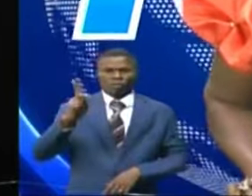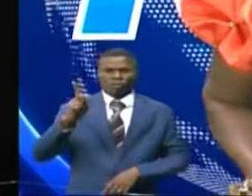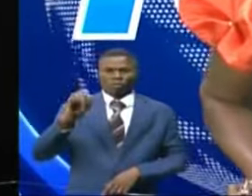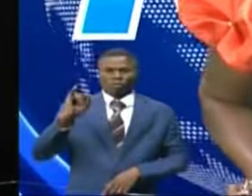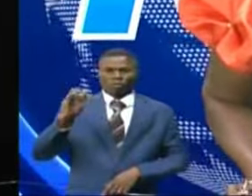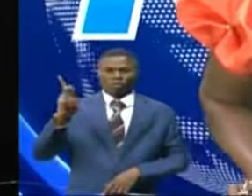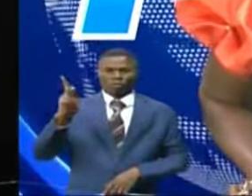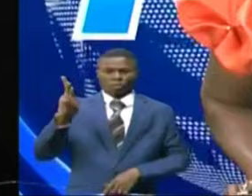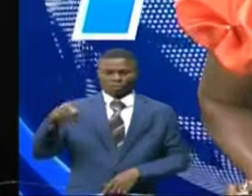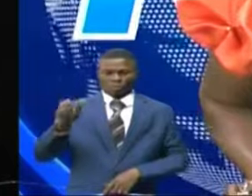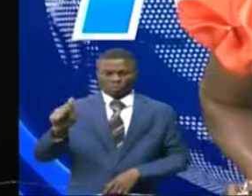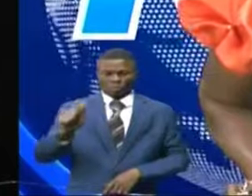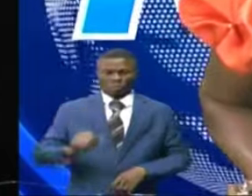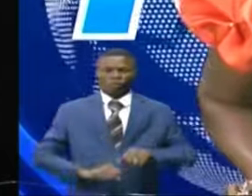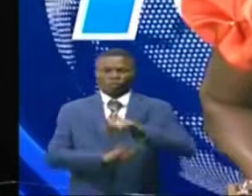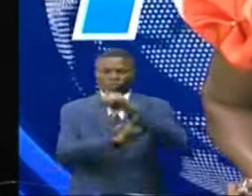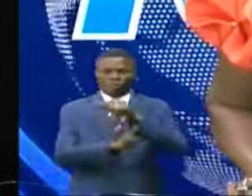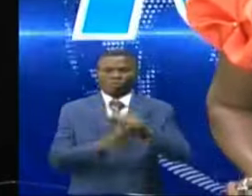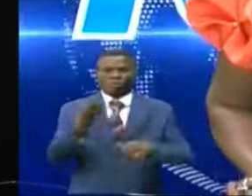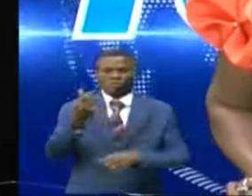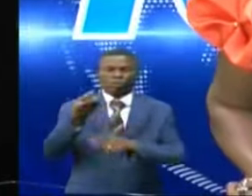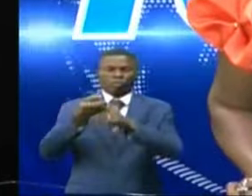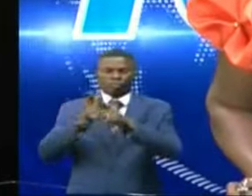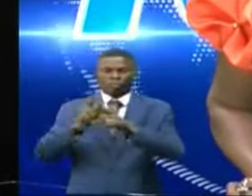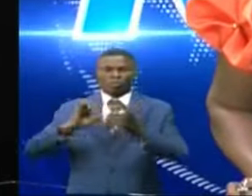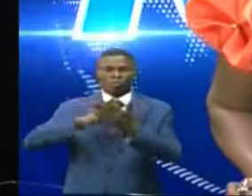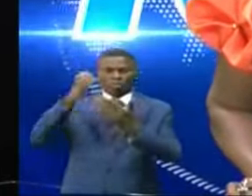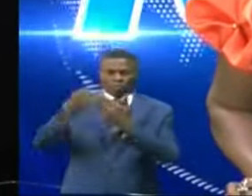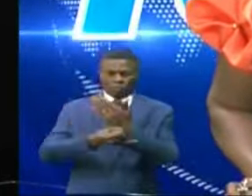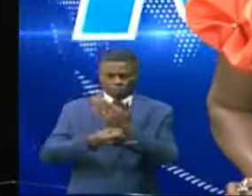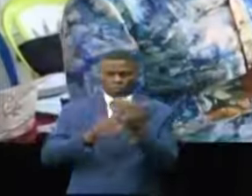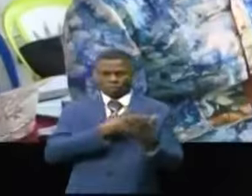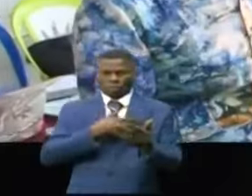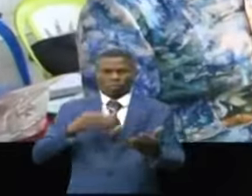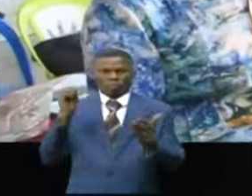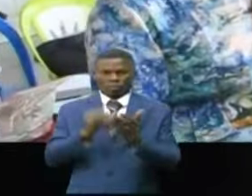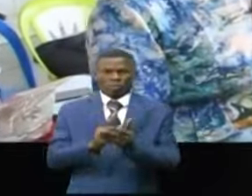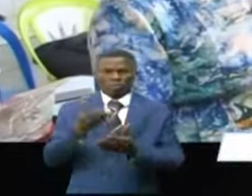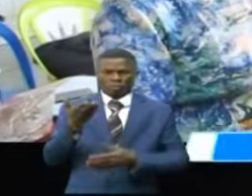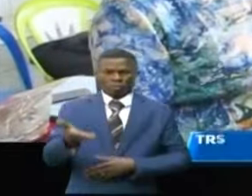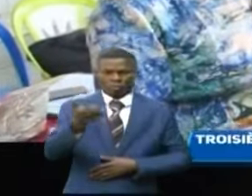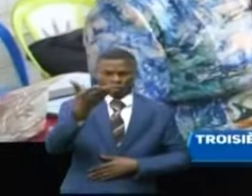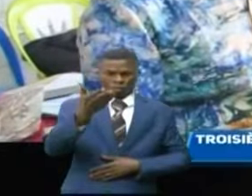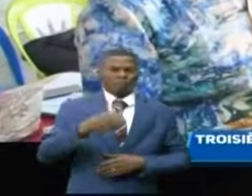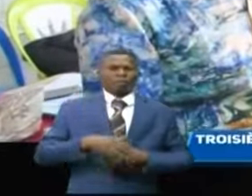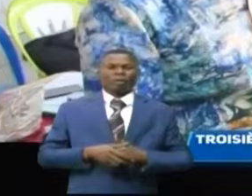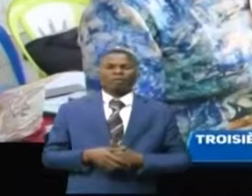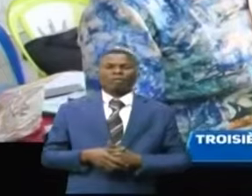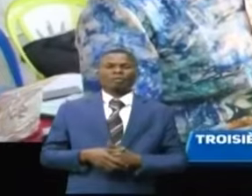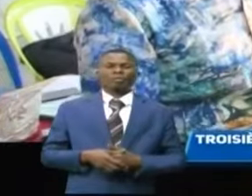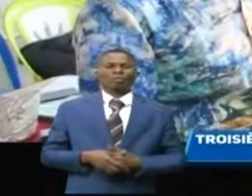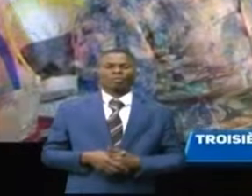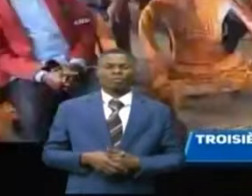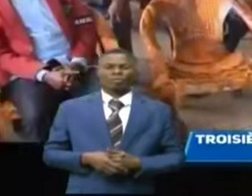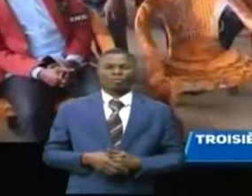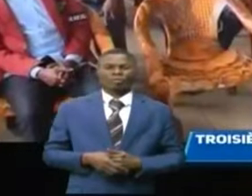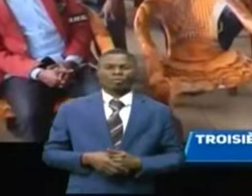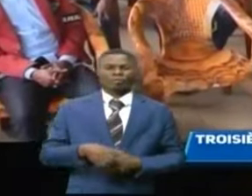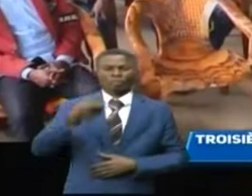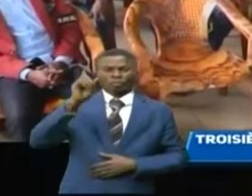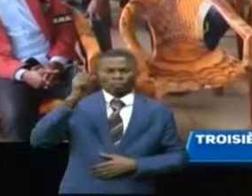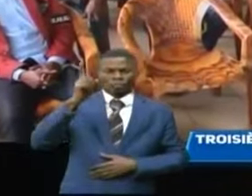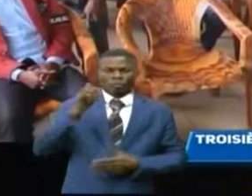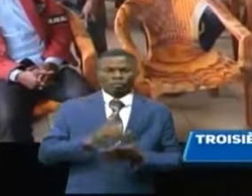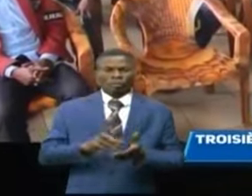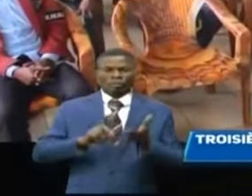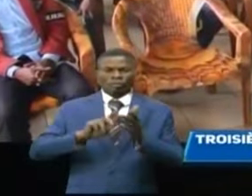organisé avec l'appui technique et financier du projet Encore. Le dialogue consiste à évaluer les recommandations issues du premier et